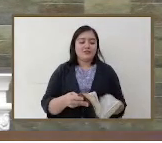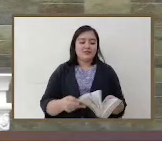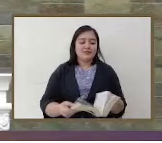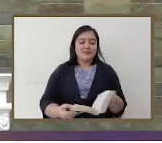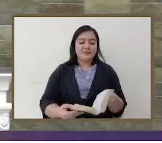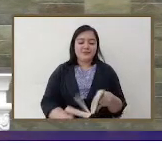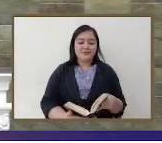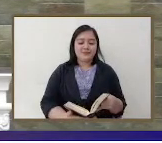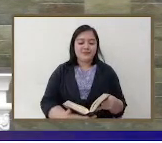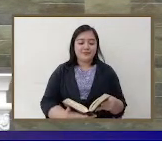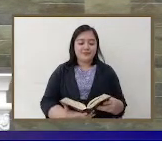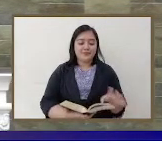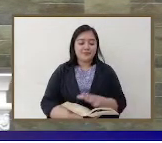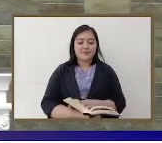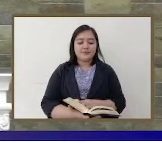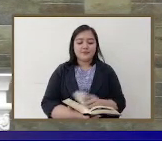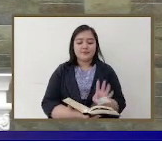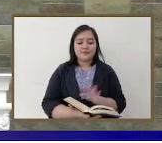read